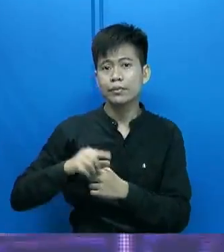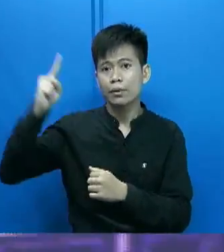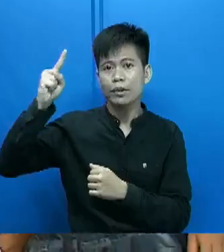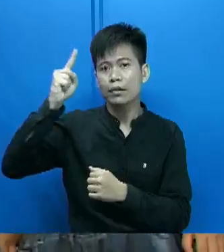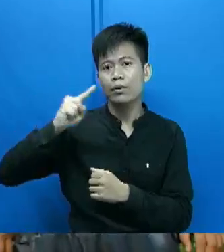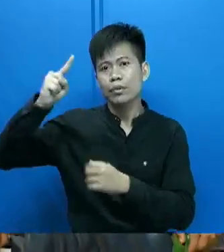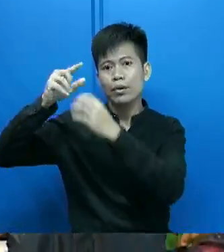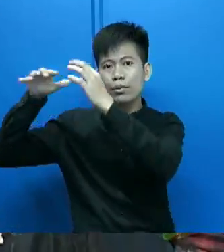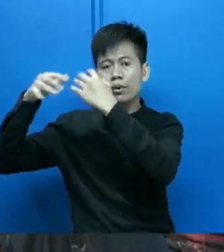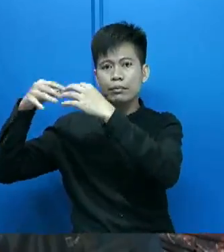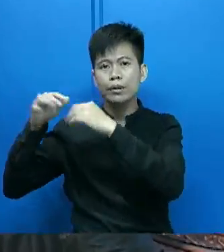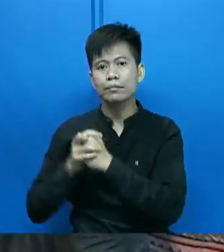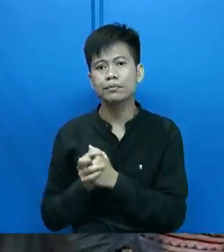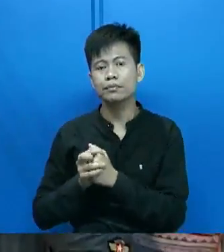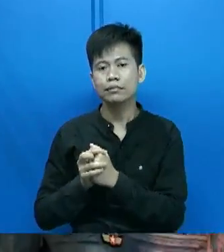Takbir.